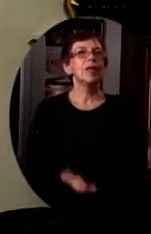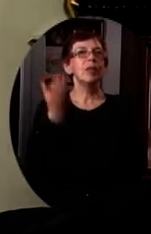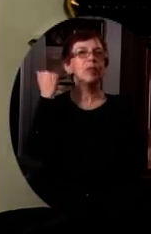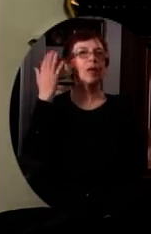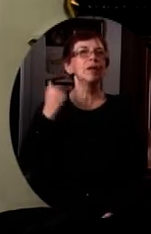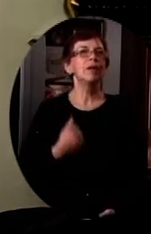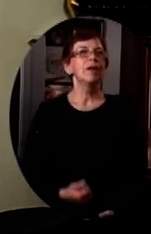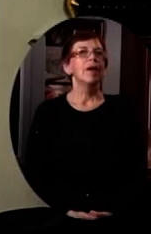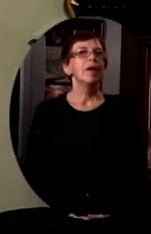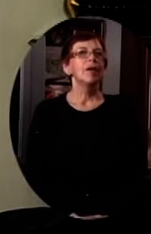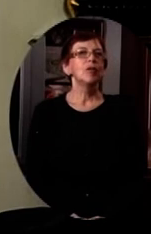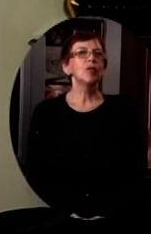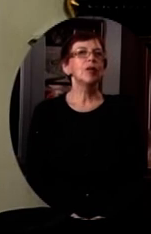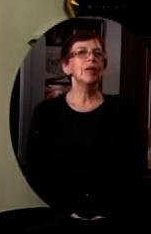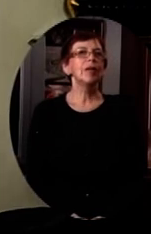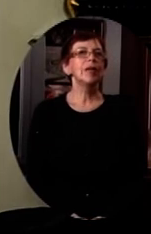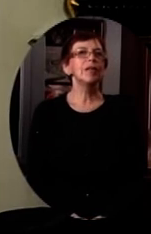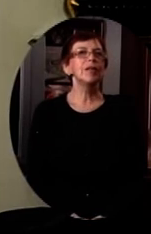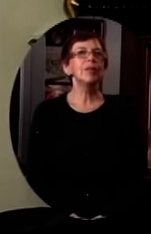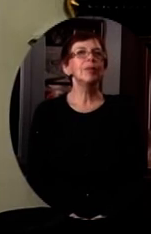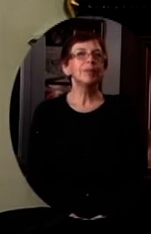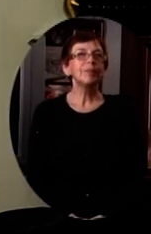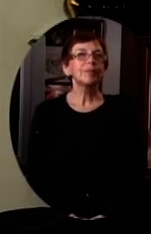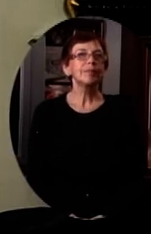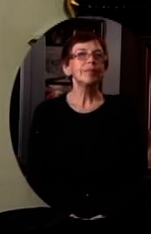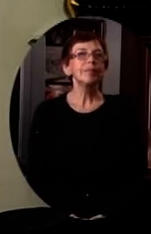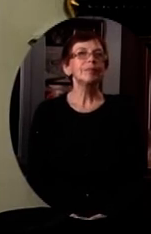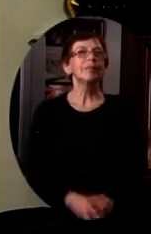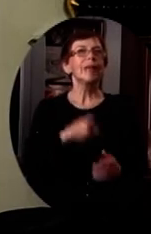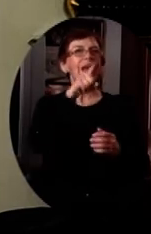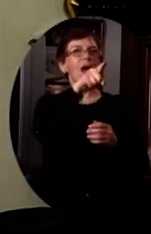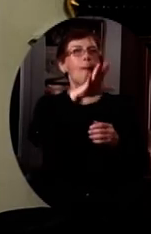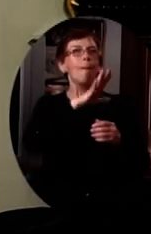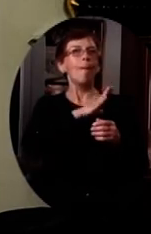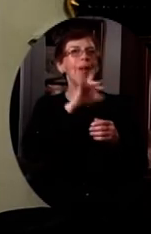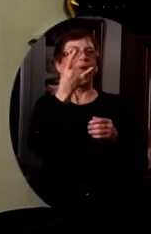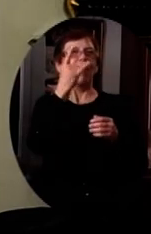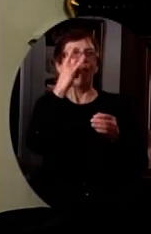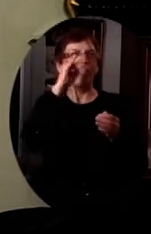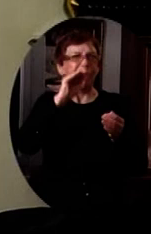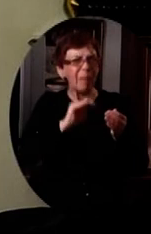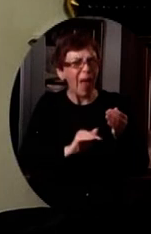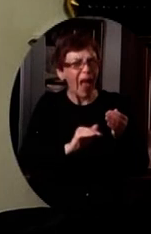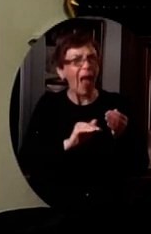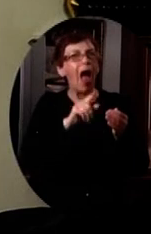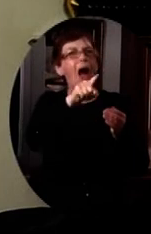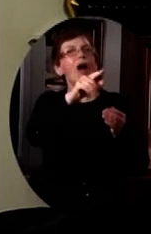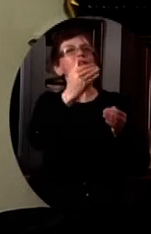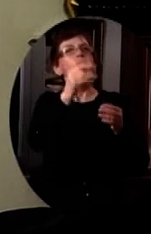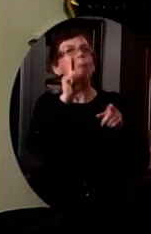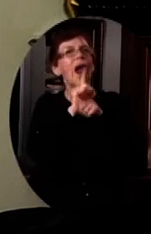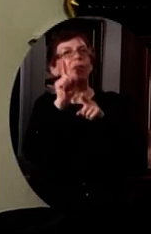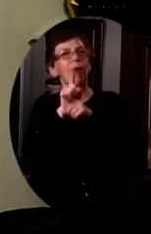זה היה מזמן. את היית... לא זוכרת על חזירים. את היית בת הקטנה, אחים היו יותר גדולים ממך?